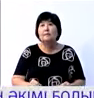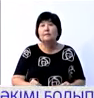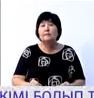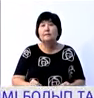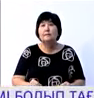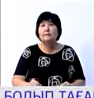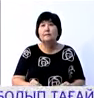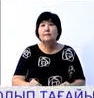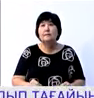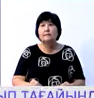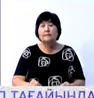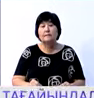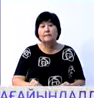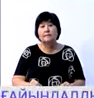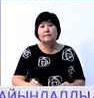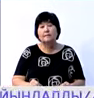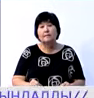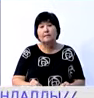Қызылорда телеарнасы.